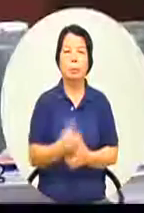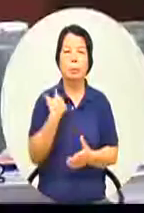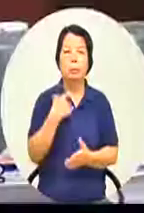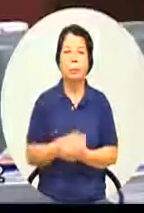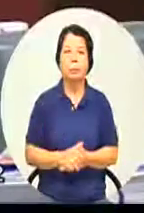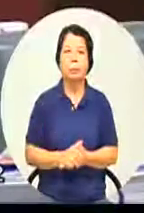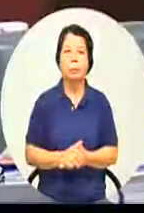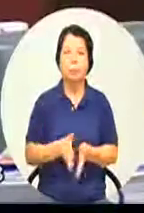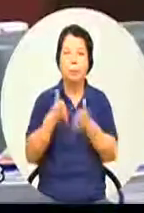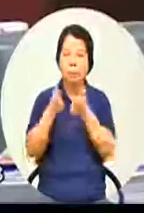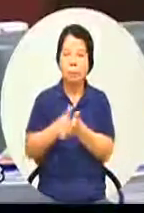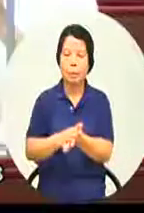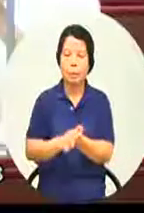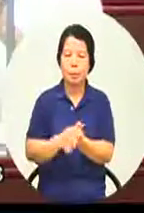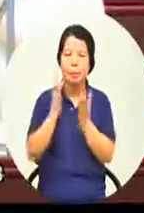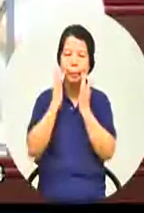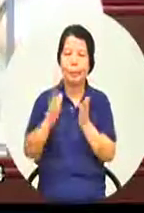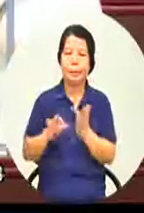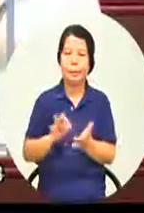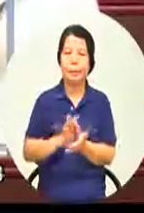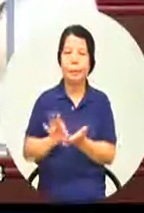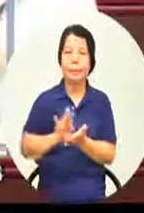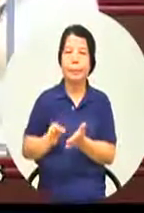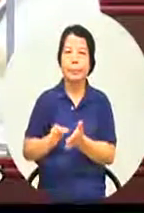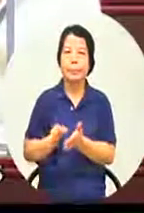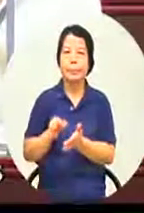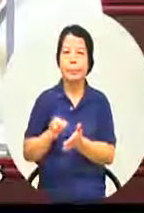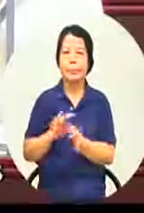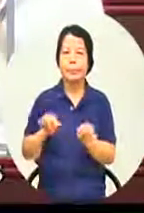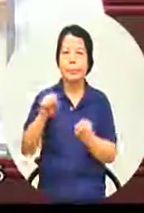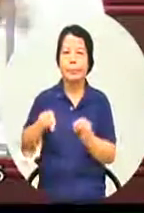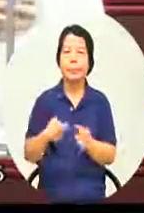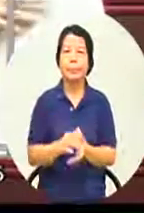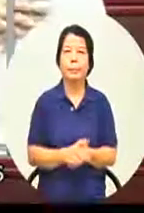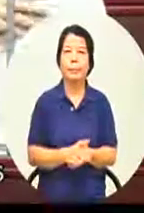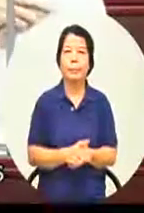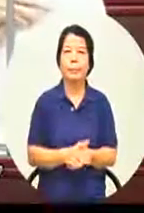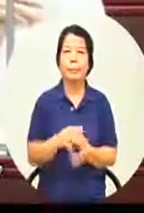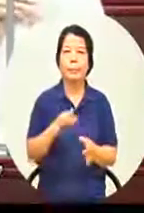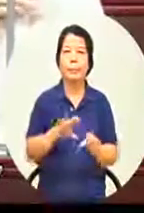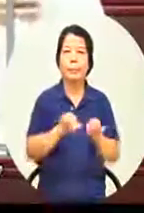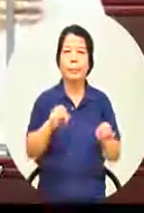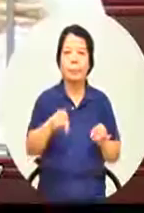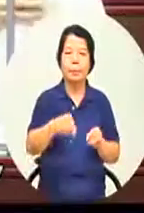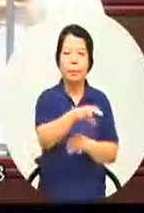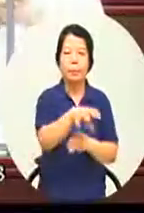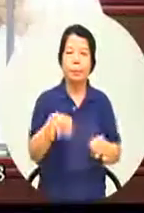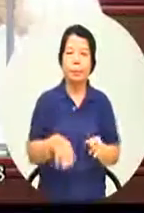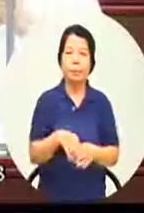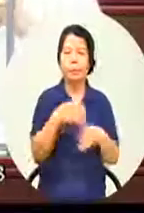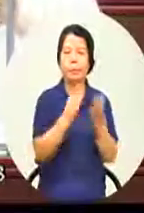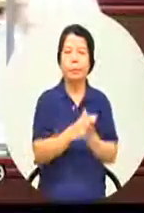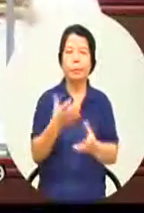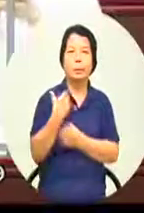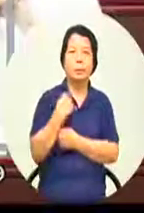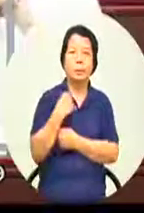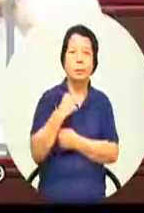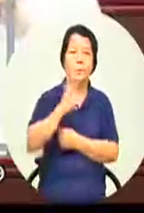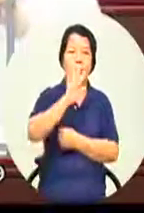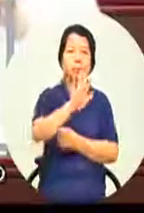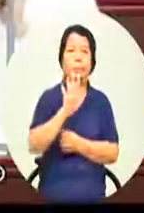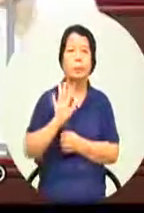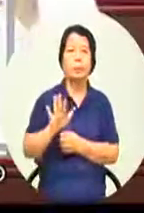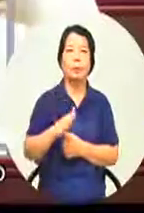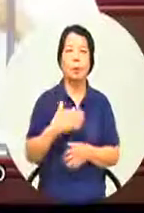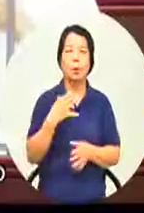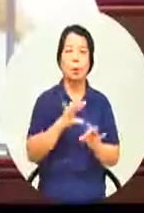个问题吧？ 另外一个市场用地的部分是这样，就是说那个地其实这两块地都是军方的，如果地是